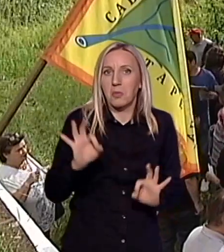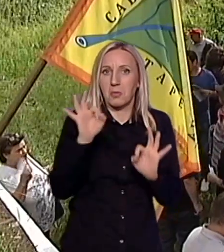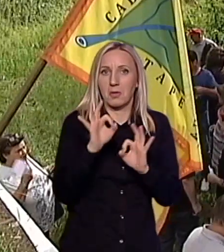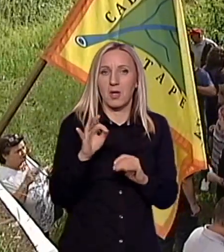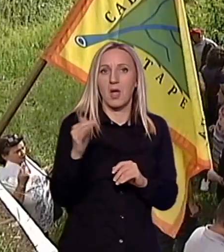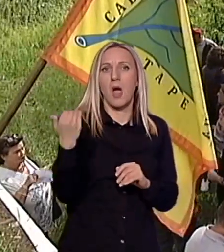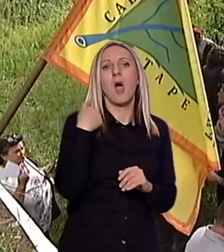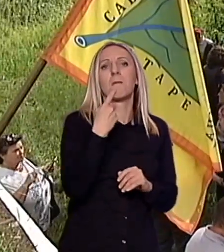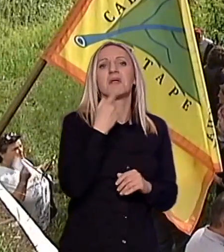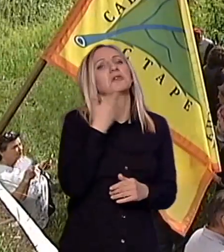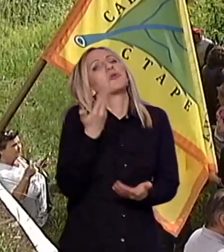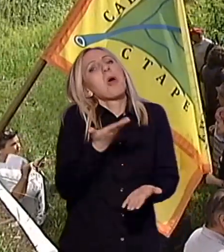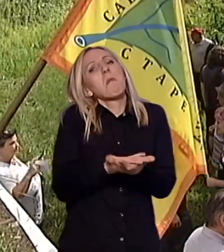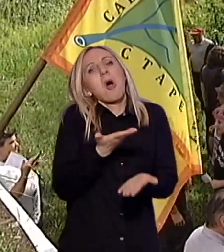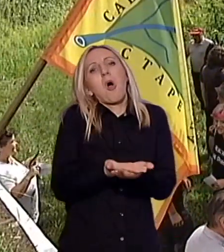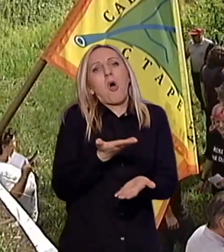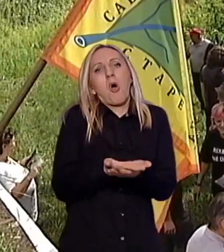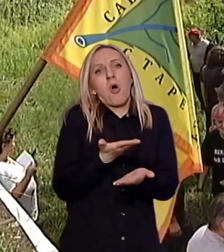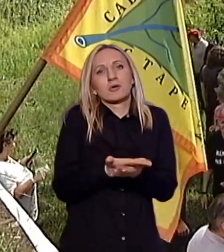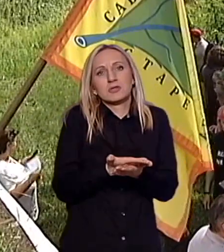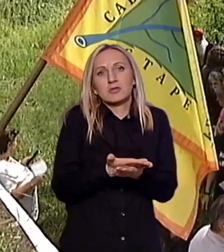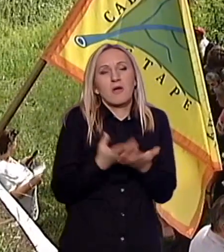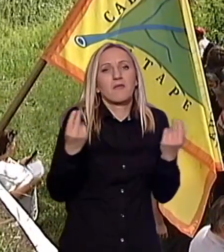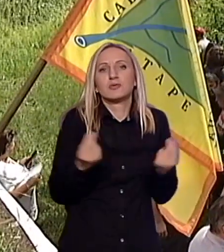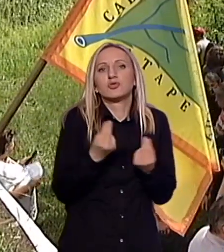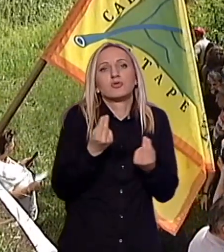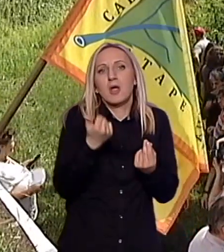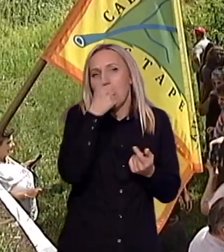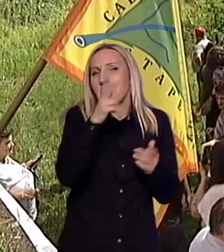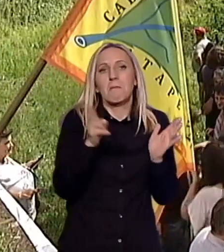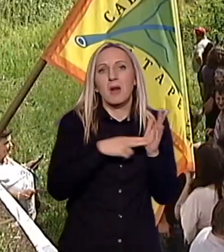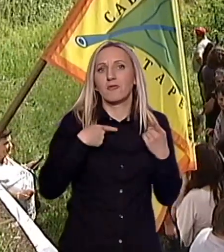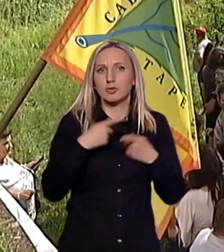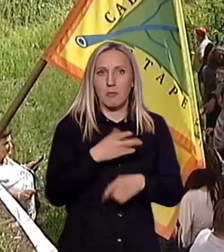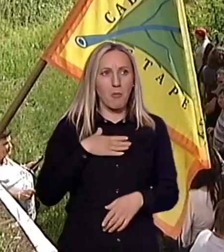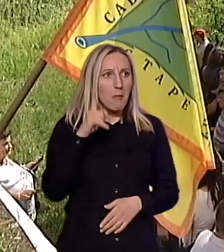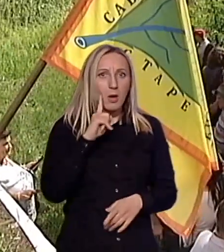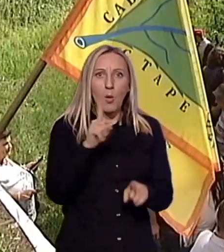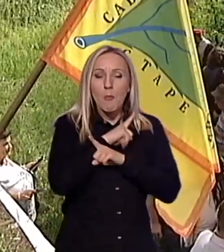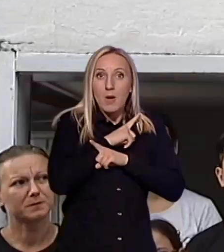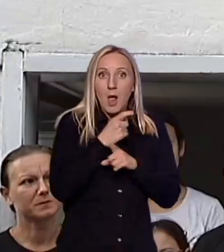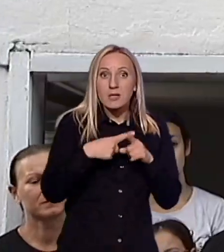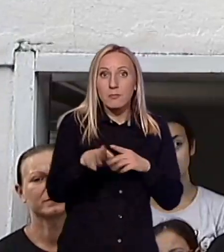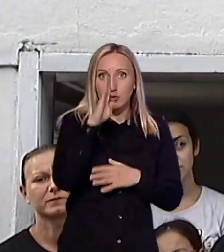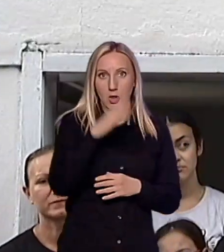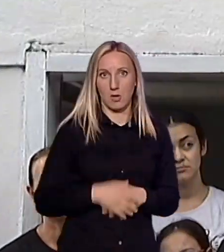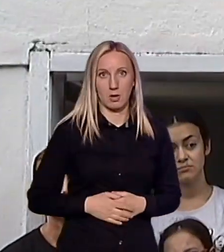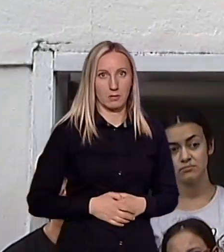Pirot i kaže nema osnova za šta da je jurim ja. Nemam pravo žalbe. Ja, majka mi umrla. To je zločin.